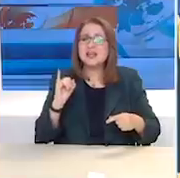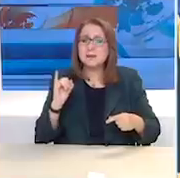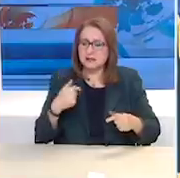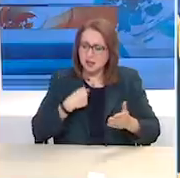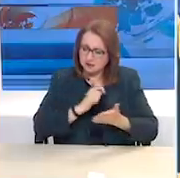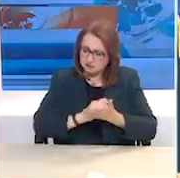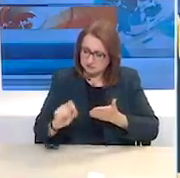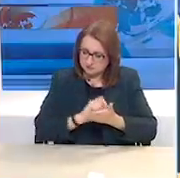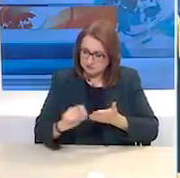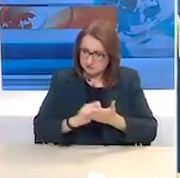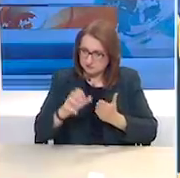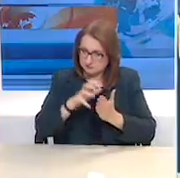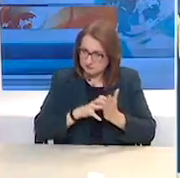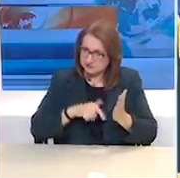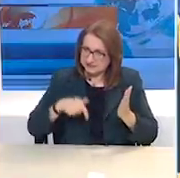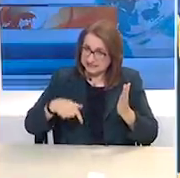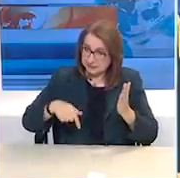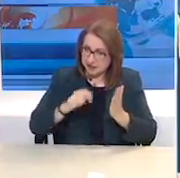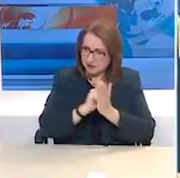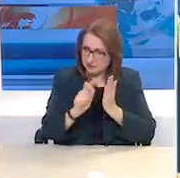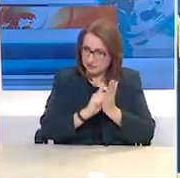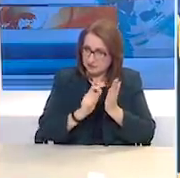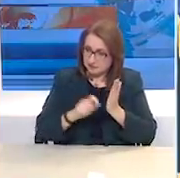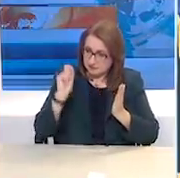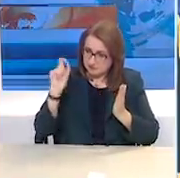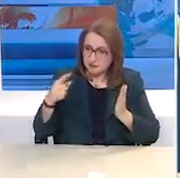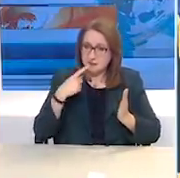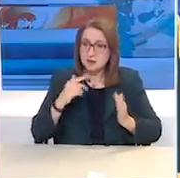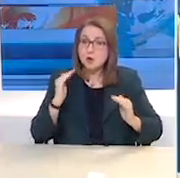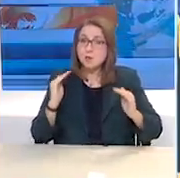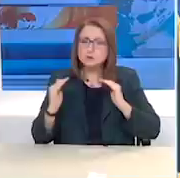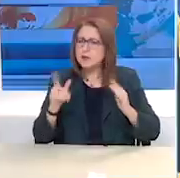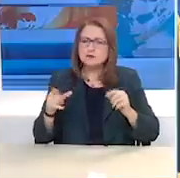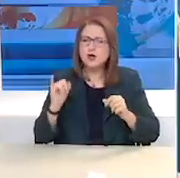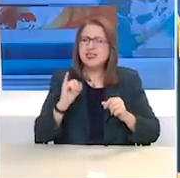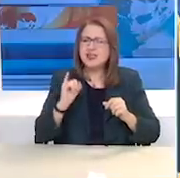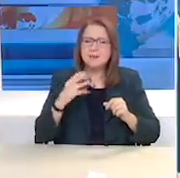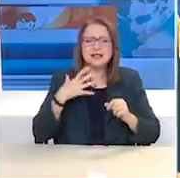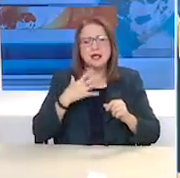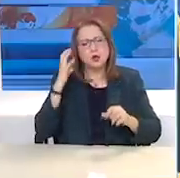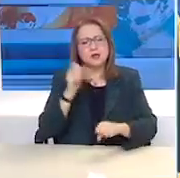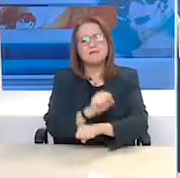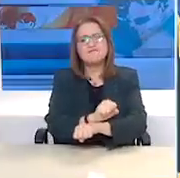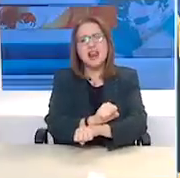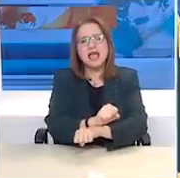επιστολή σήμερα, θέλω να πω ότι τα μέτρα για την προστασία τόσο των κρατουμένων όσο και του προσωπικού είναι πολύ σημαντικά.